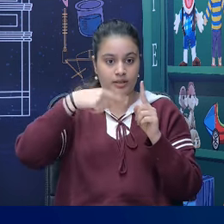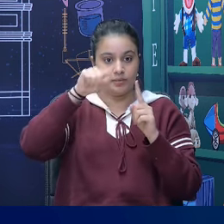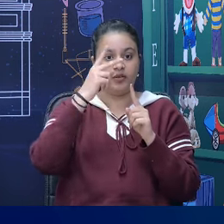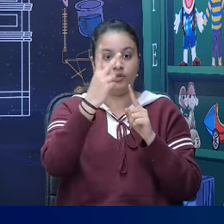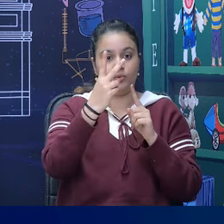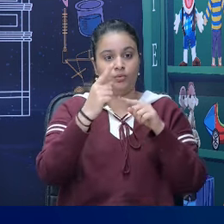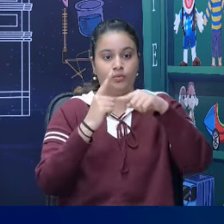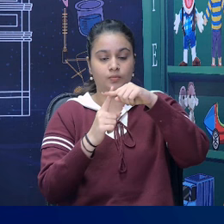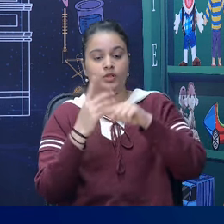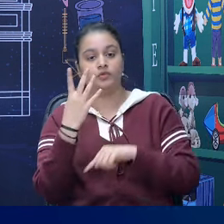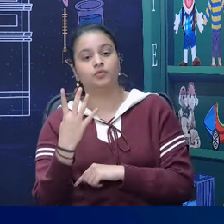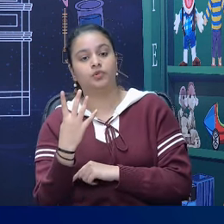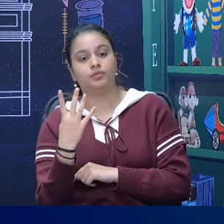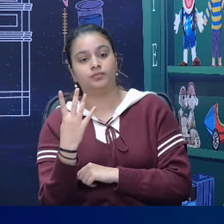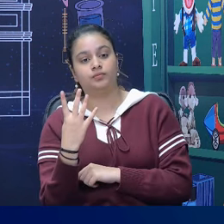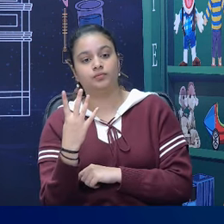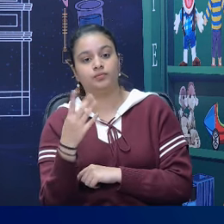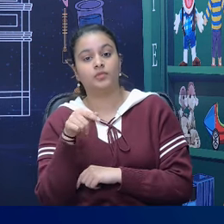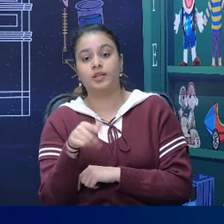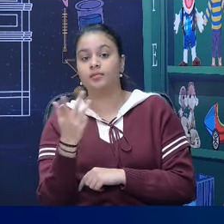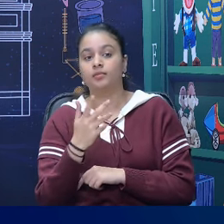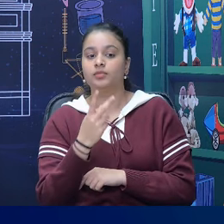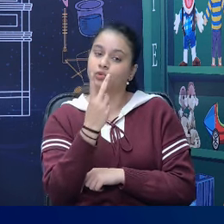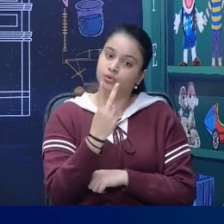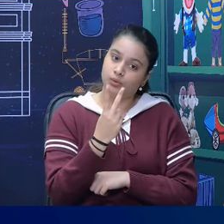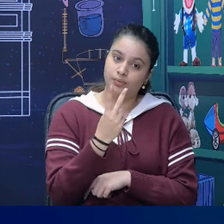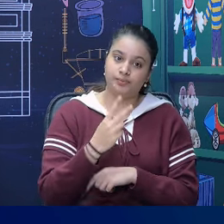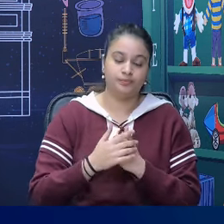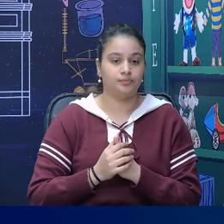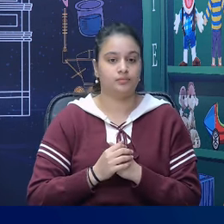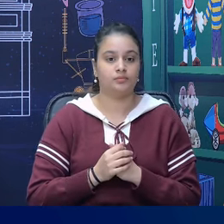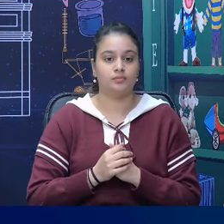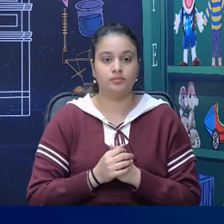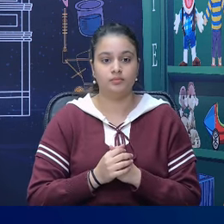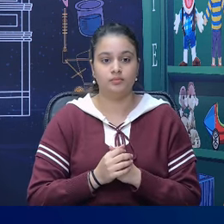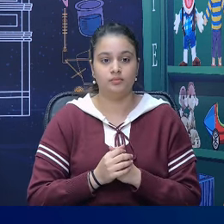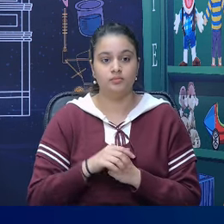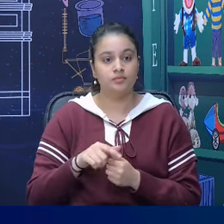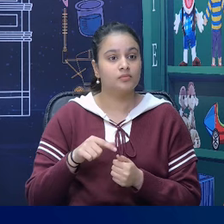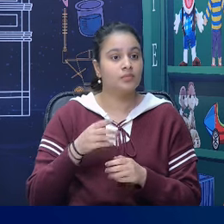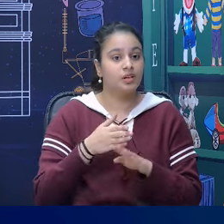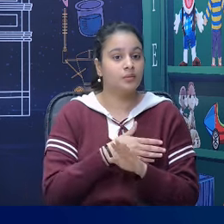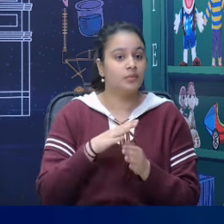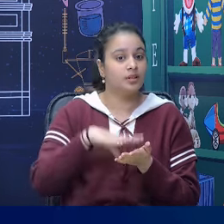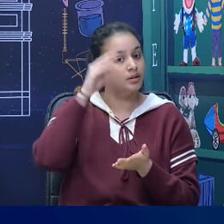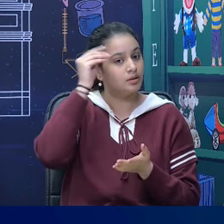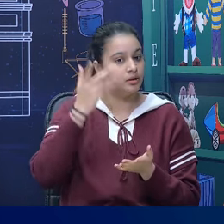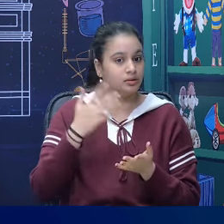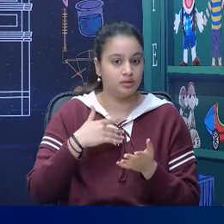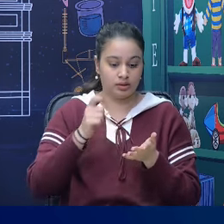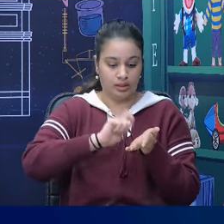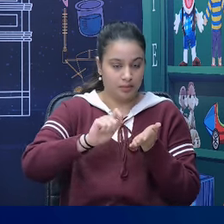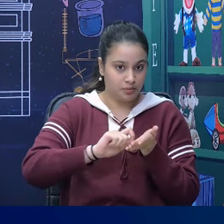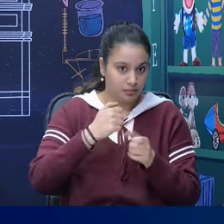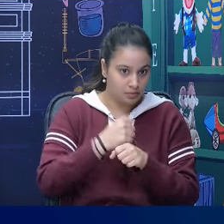प्लस 4 इसमें कितनी टर्म्स है दो टर्म्स है तो हमने सबसे पहले क्या देखा एक तो एक्सप्रेशन लिखना और बोलना सीखा